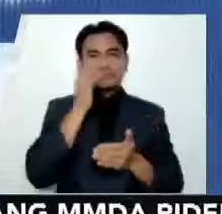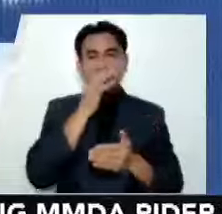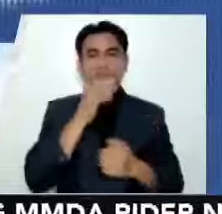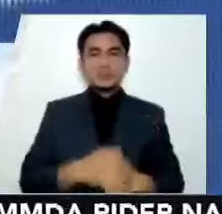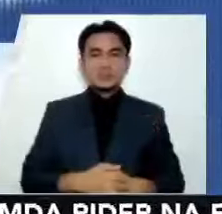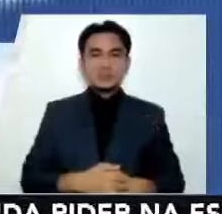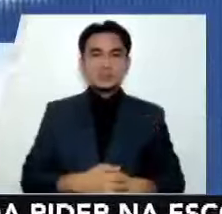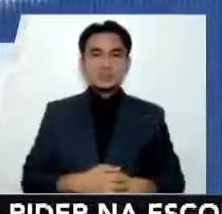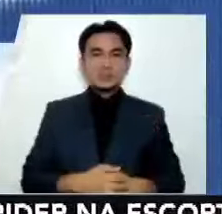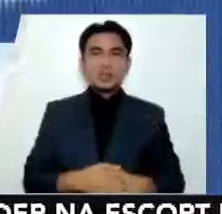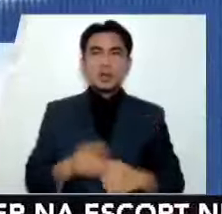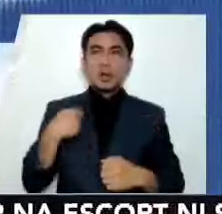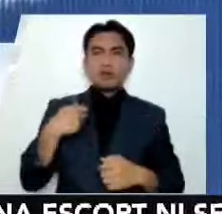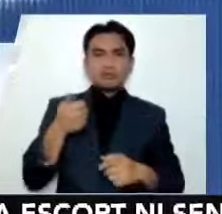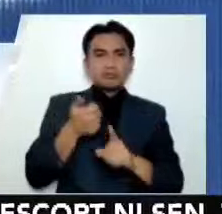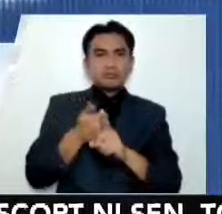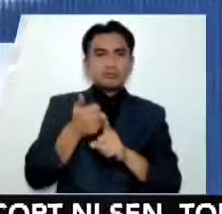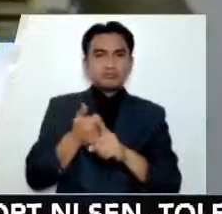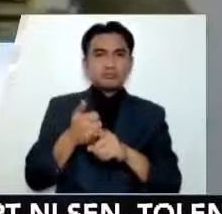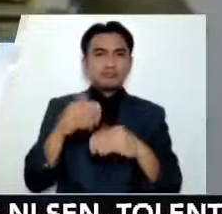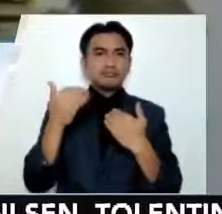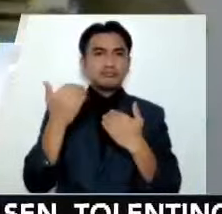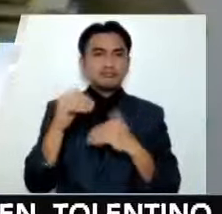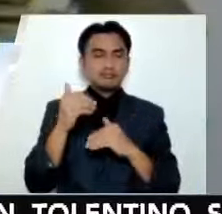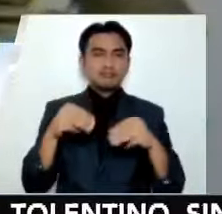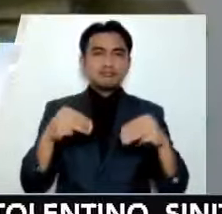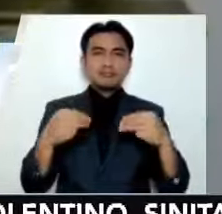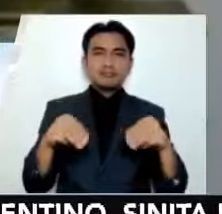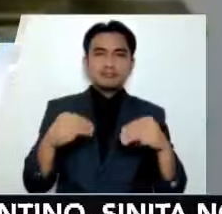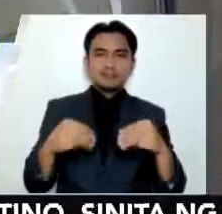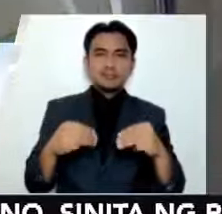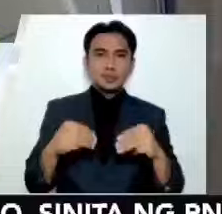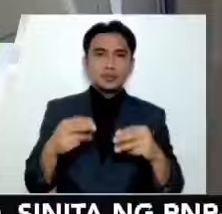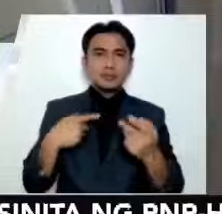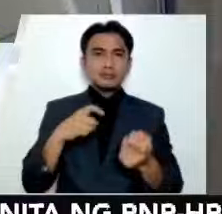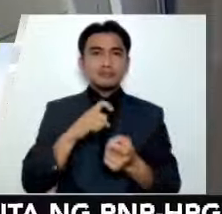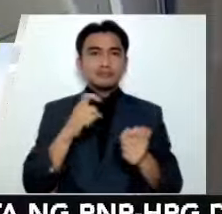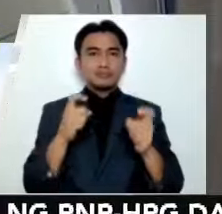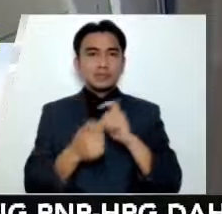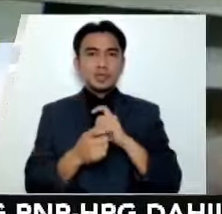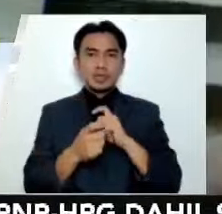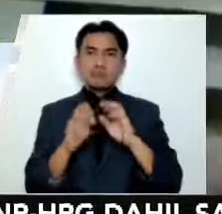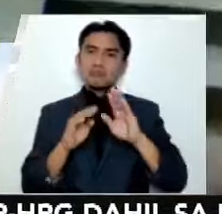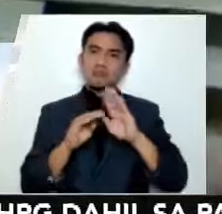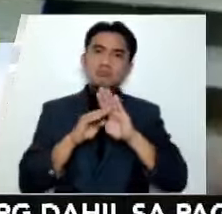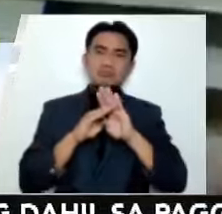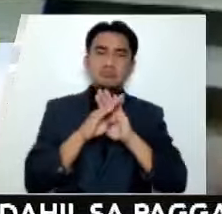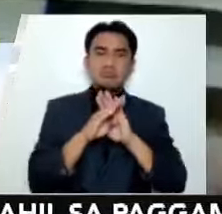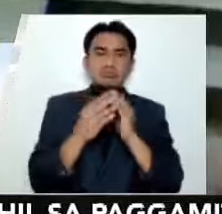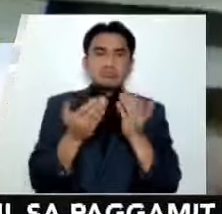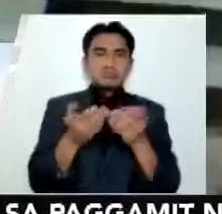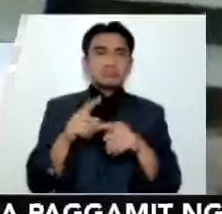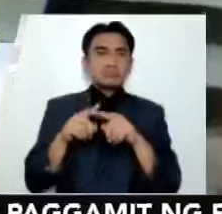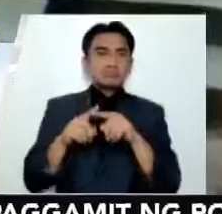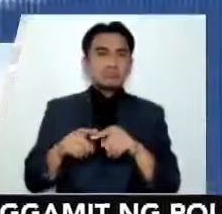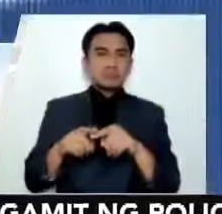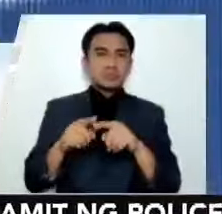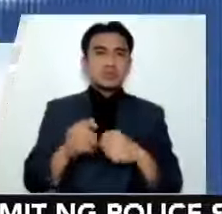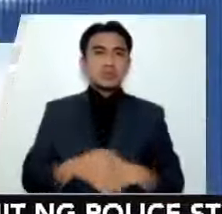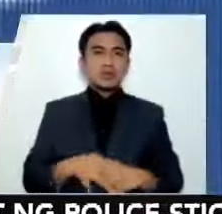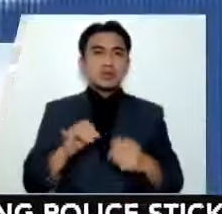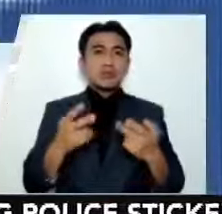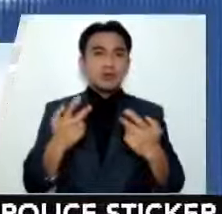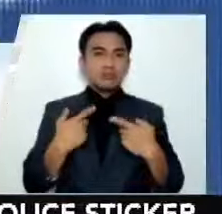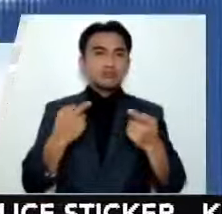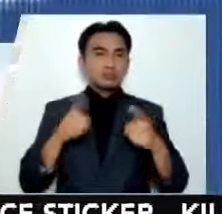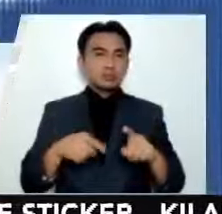market determine the level of exchange rate. If we let the market stress to be left unattended, this would affect